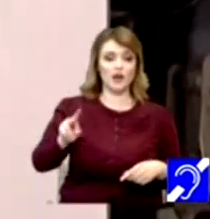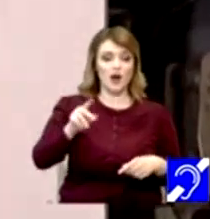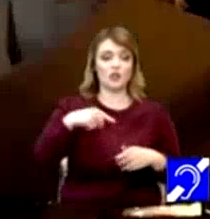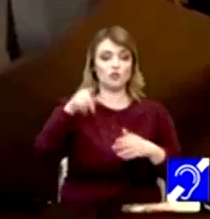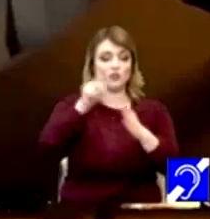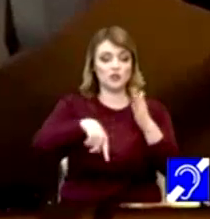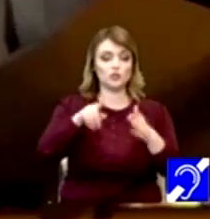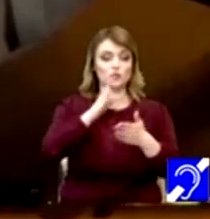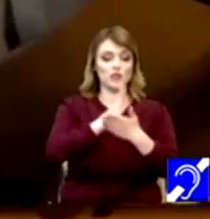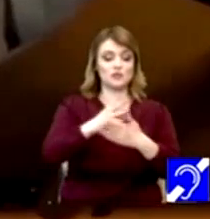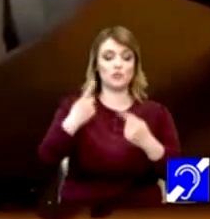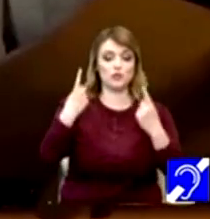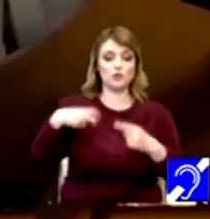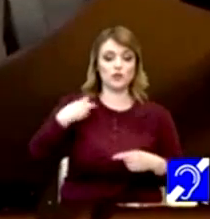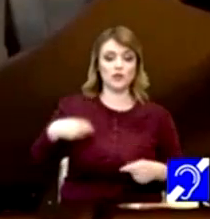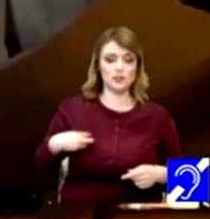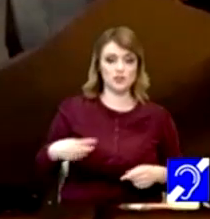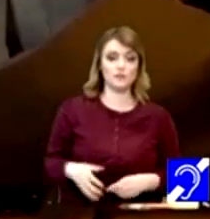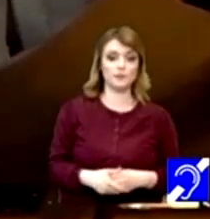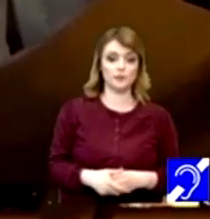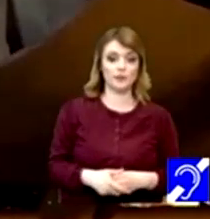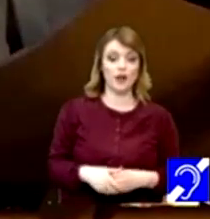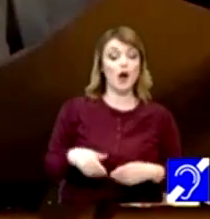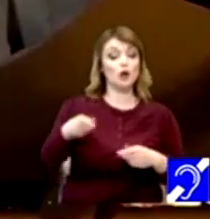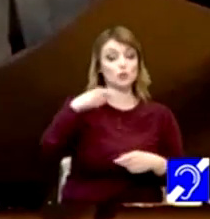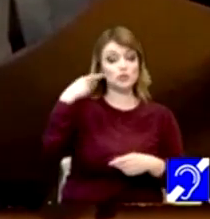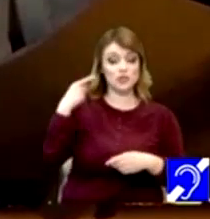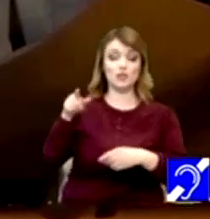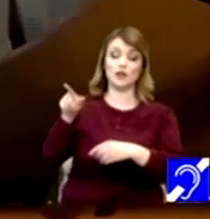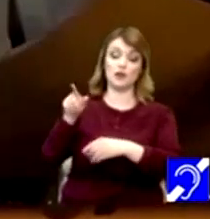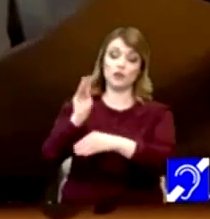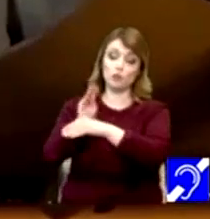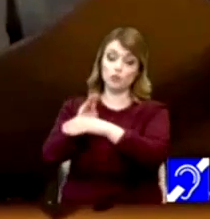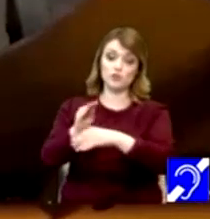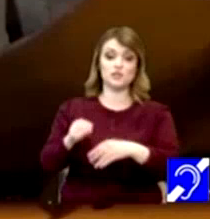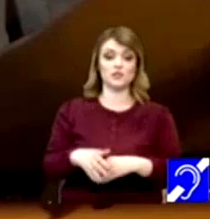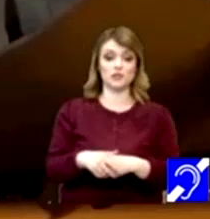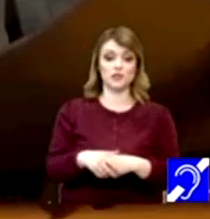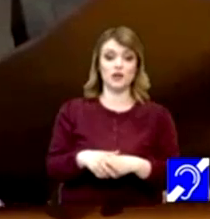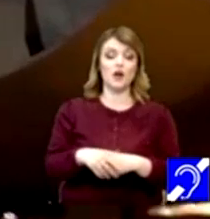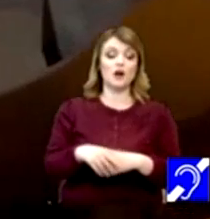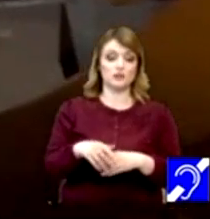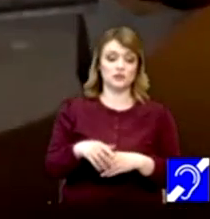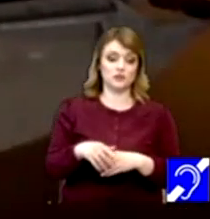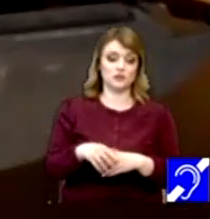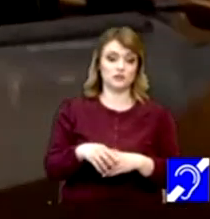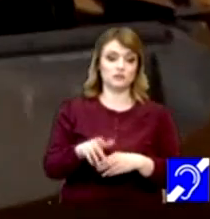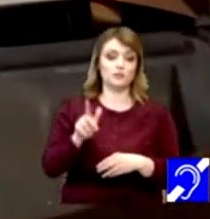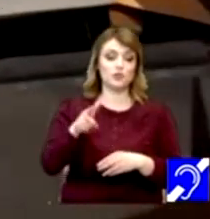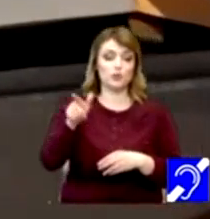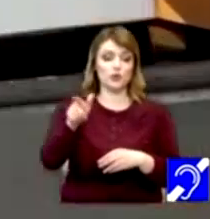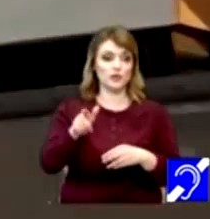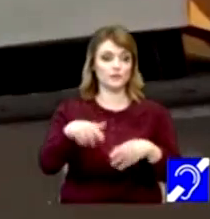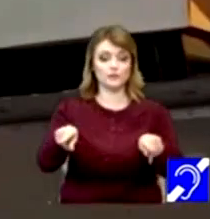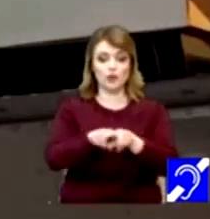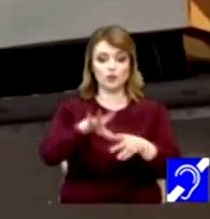sale. La rândul său, Moscova a învinuit autoritatea slovacă de sabotaj și de lansare unei campanii de dezinformare împotriva Sputnik V.